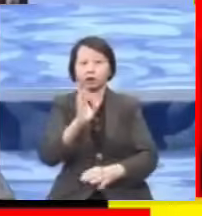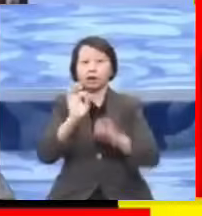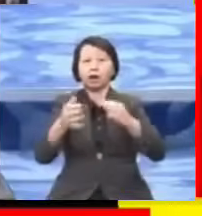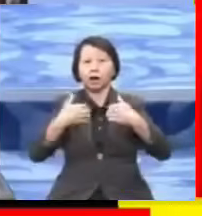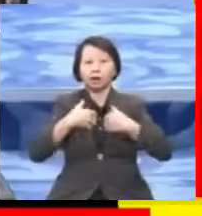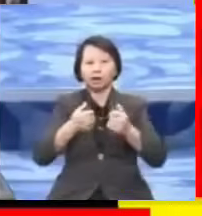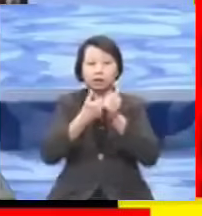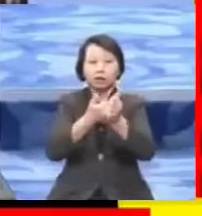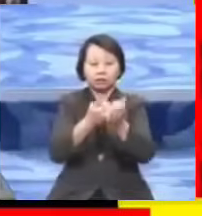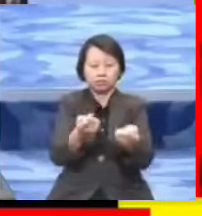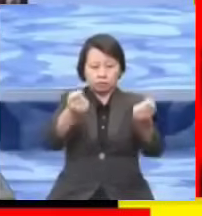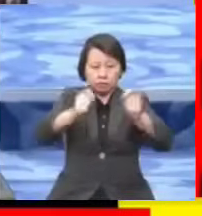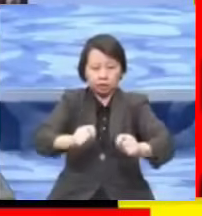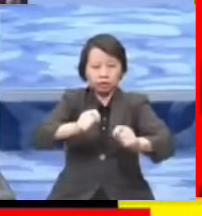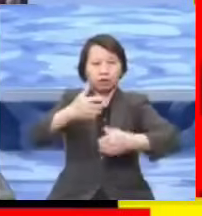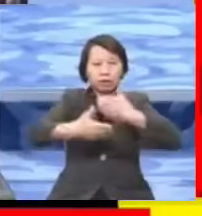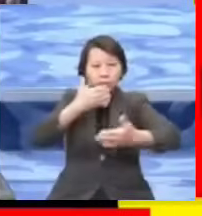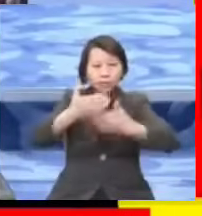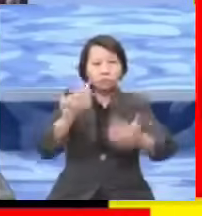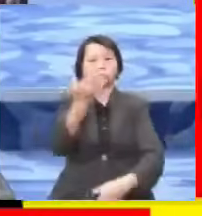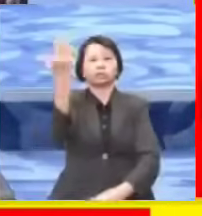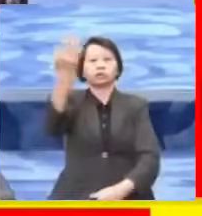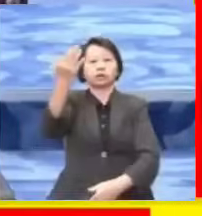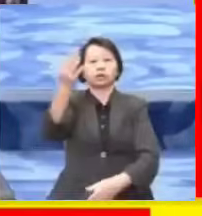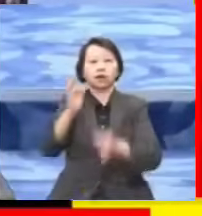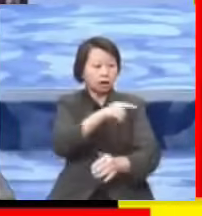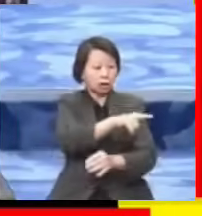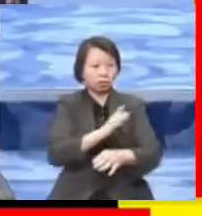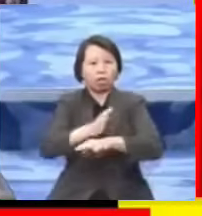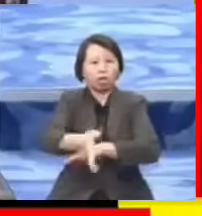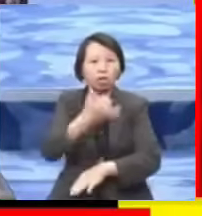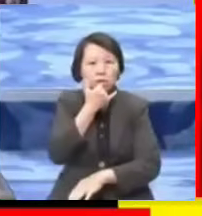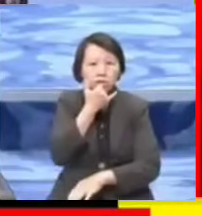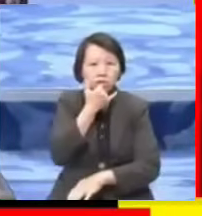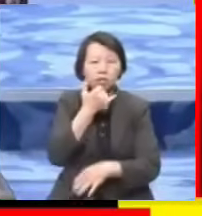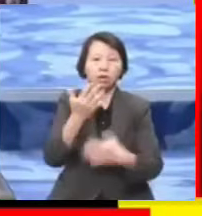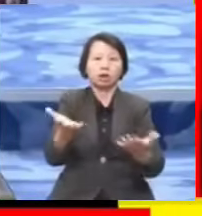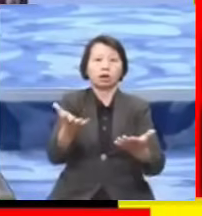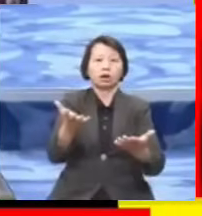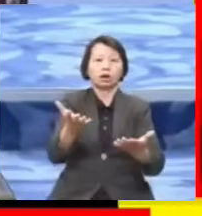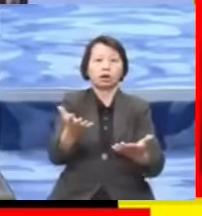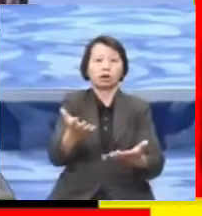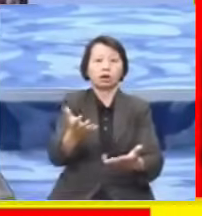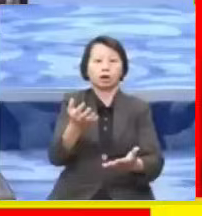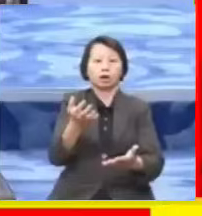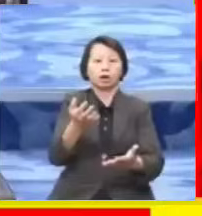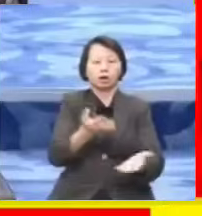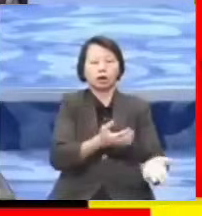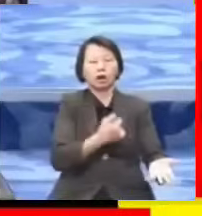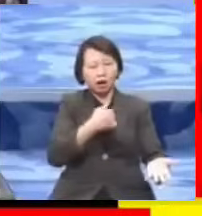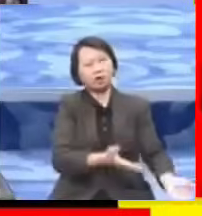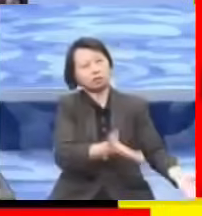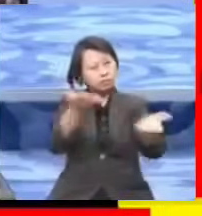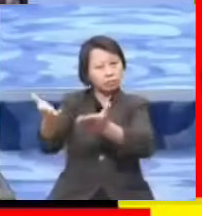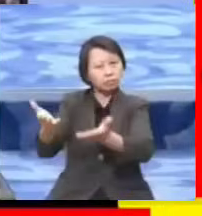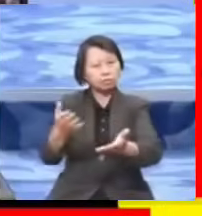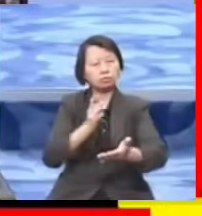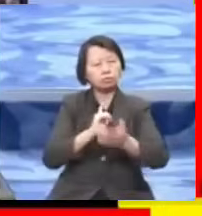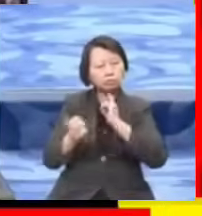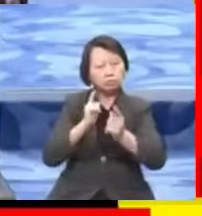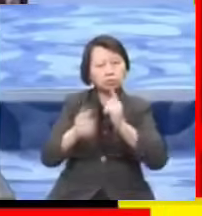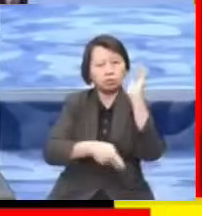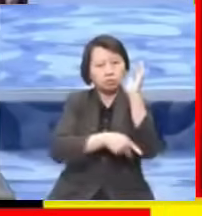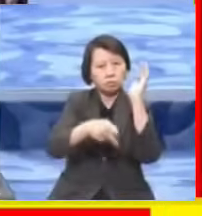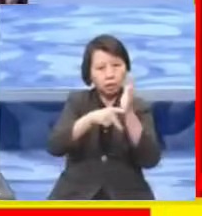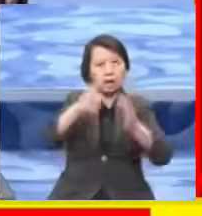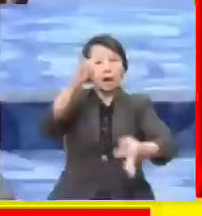ikut tender proses biasa. Kalau ada pelanggaran, bawa. Saya bicara di parlimen ini, kalau